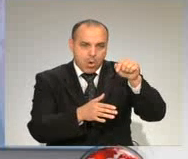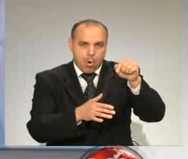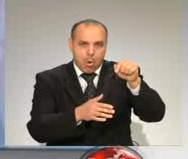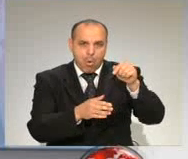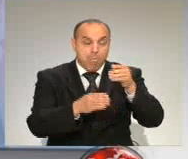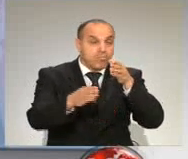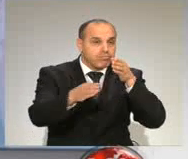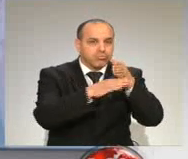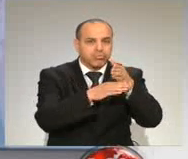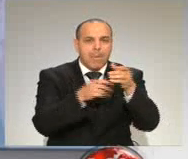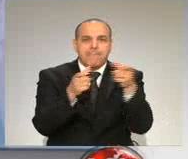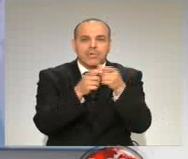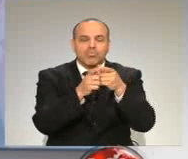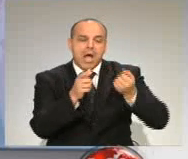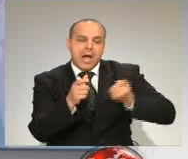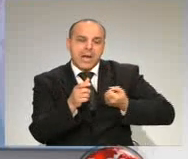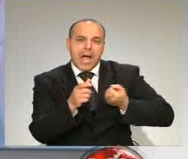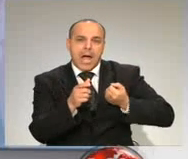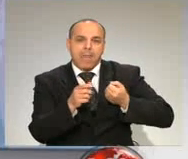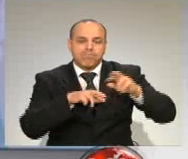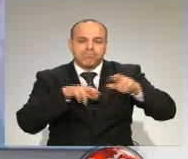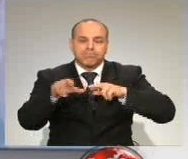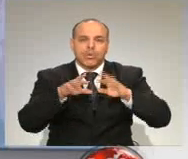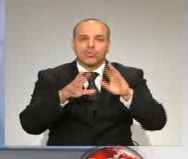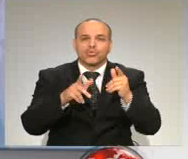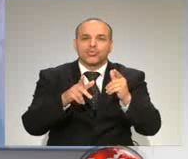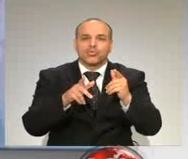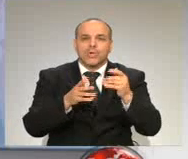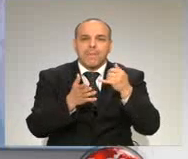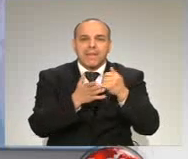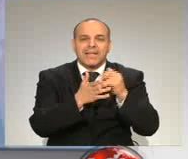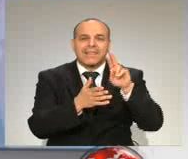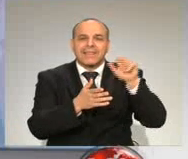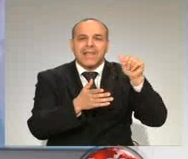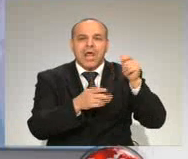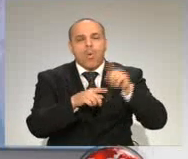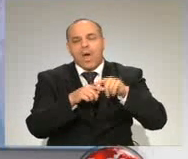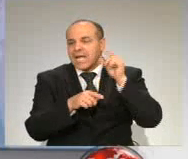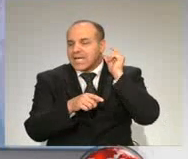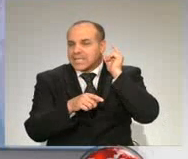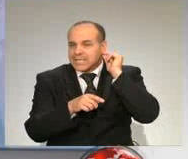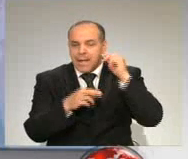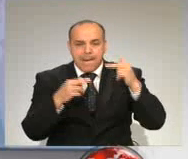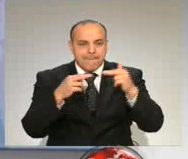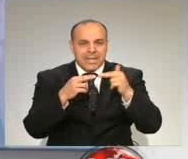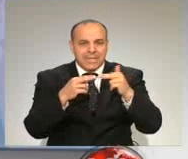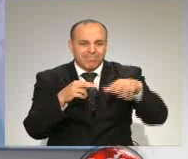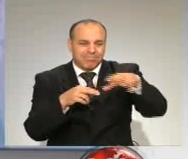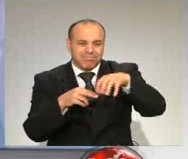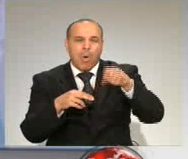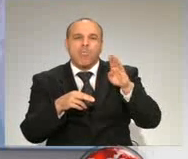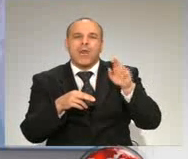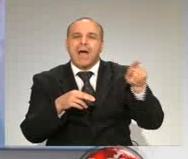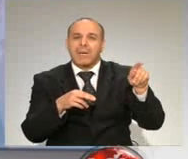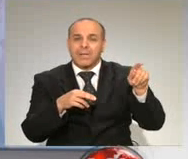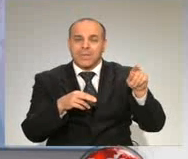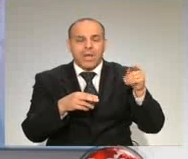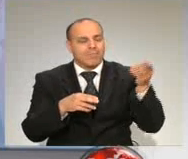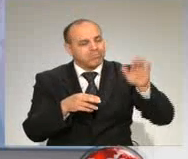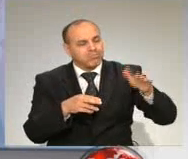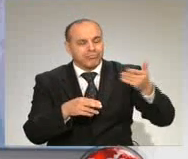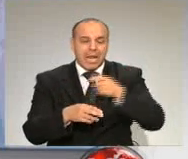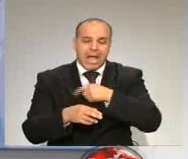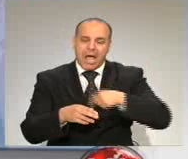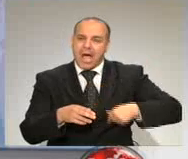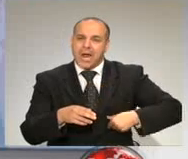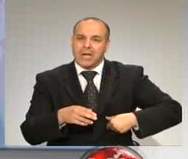هجوم نفذته مجموعة إرهابية بالطرق الرابطة بين مدينتي تالا والقصرين على مستوى منطقة بولعابة. شهداء الحرس